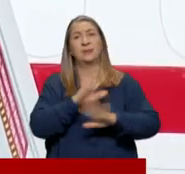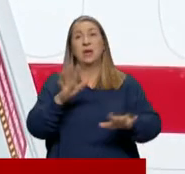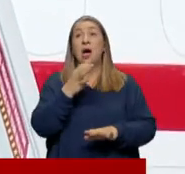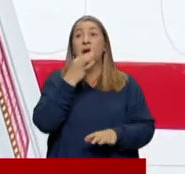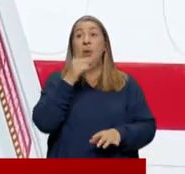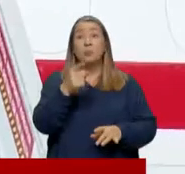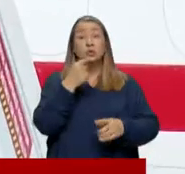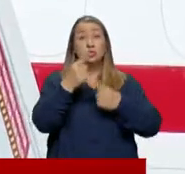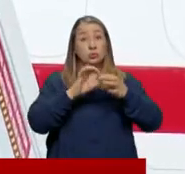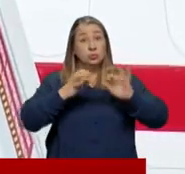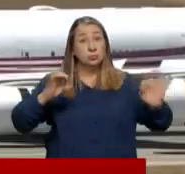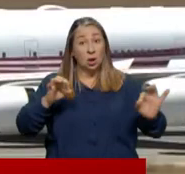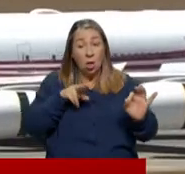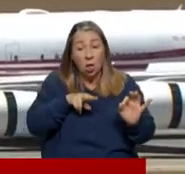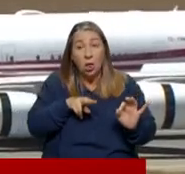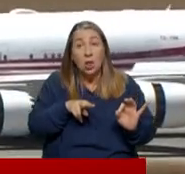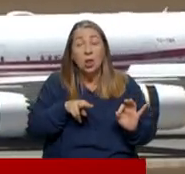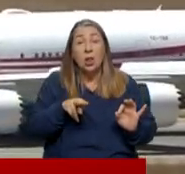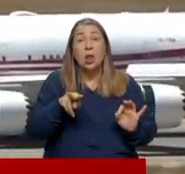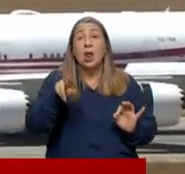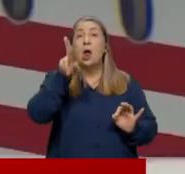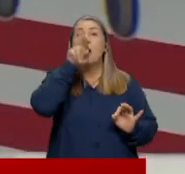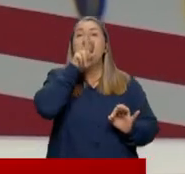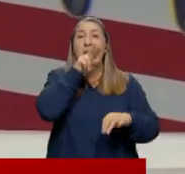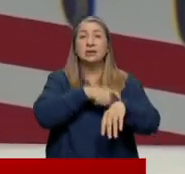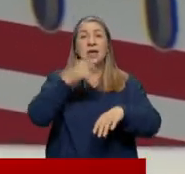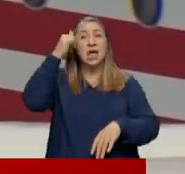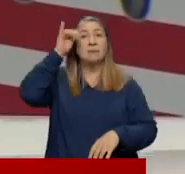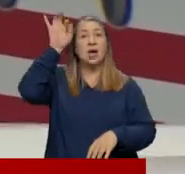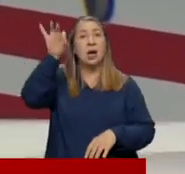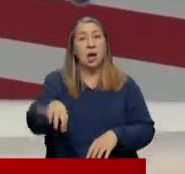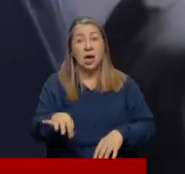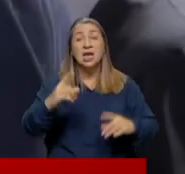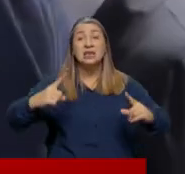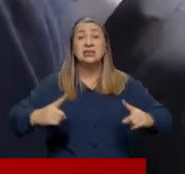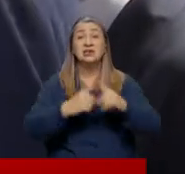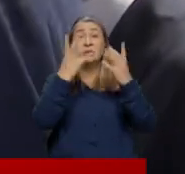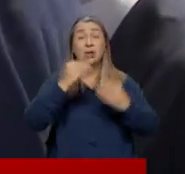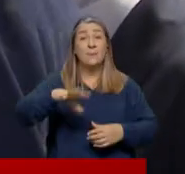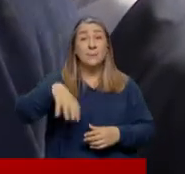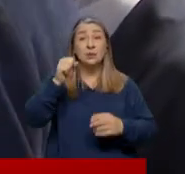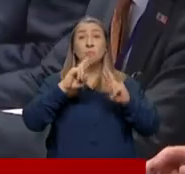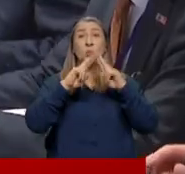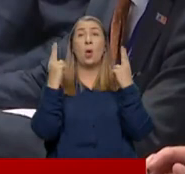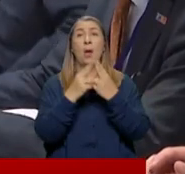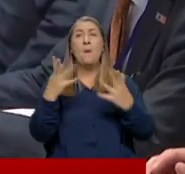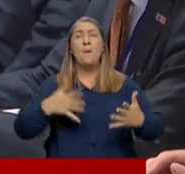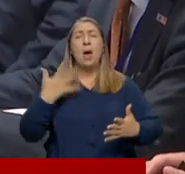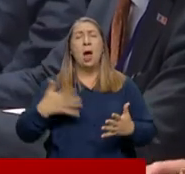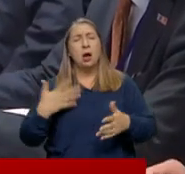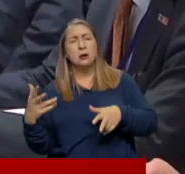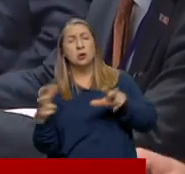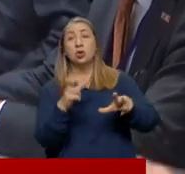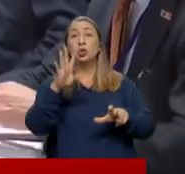Ankara'dan bu sözlerle yola çıkan Erdoğan Öğle saatlerinde İspanya indi zirvenin yapılacağı merkezde dünyanın merakla beklediği